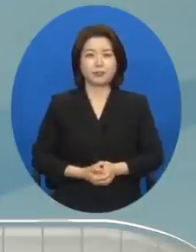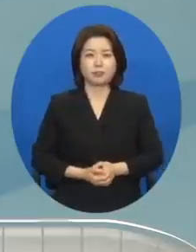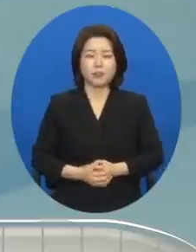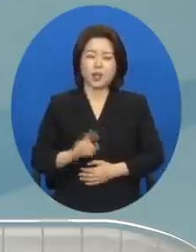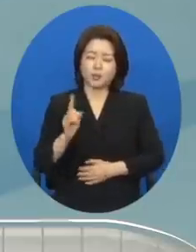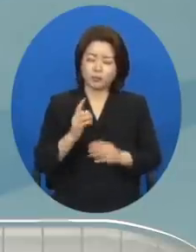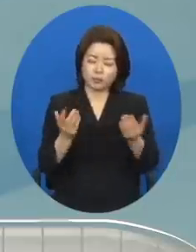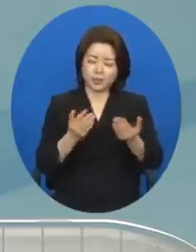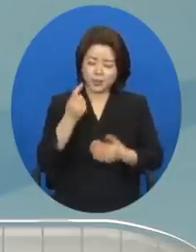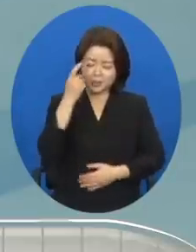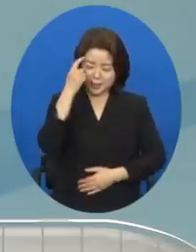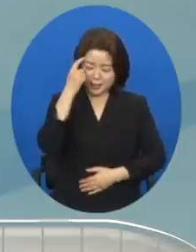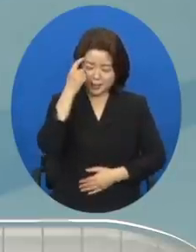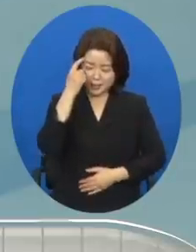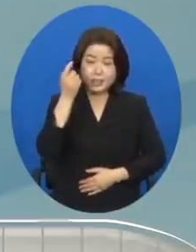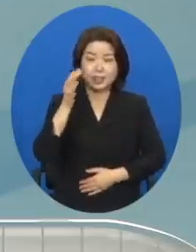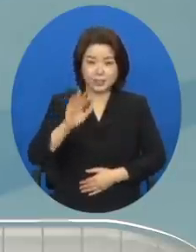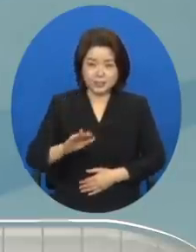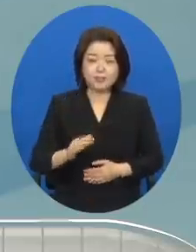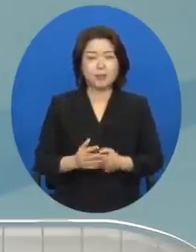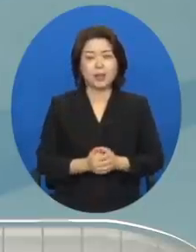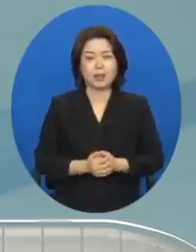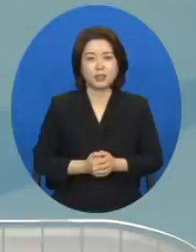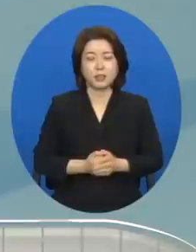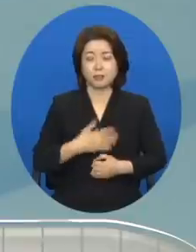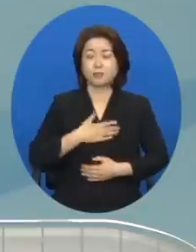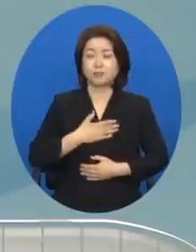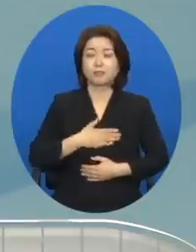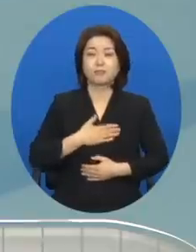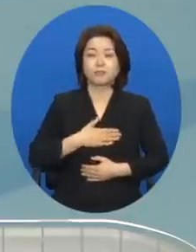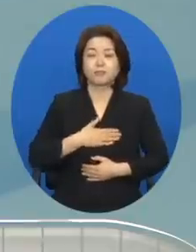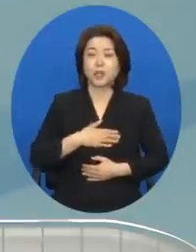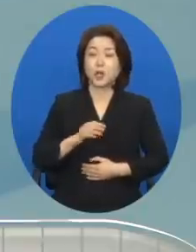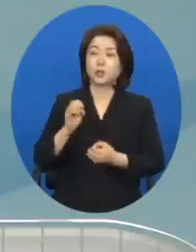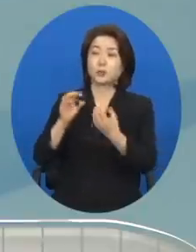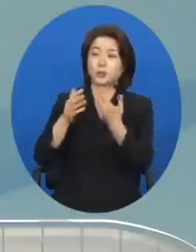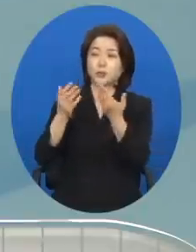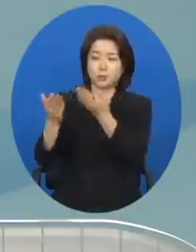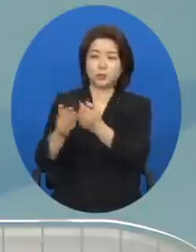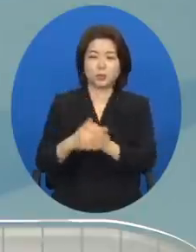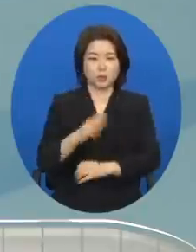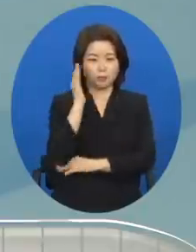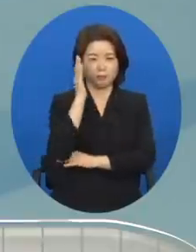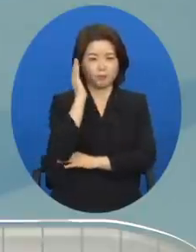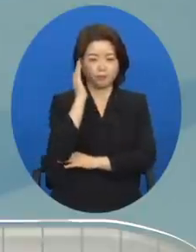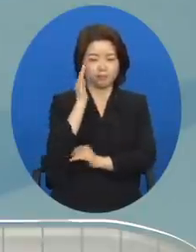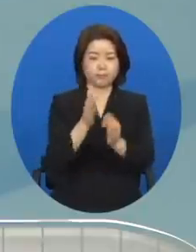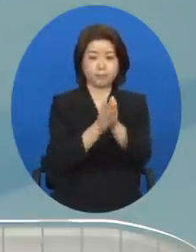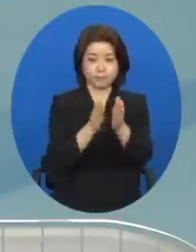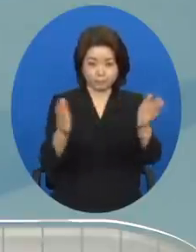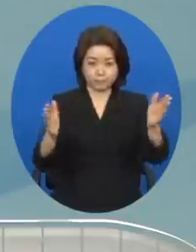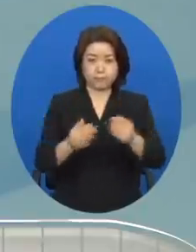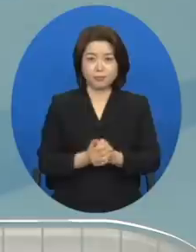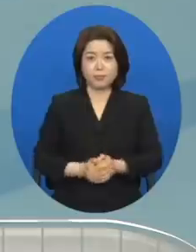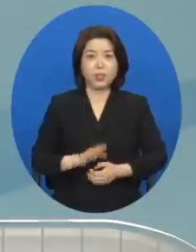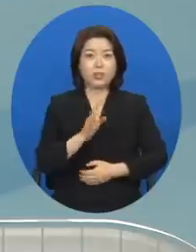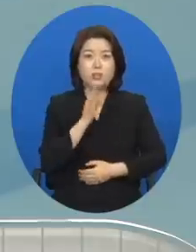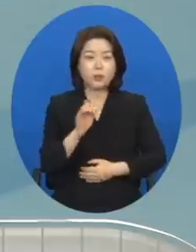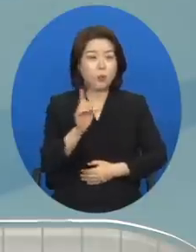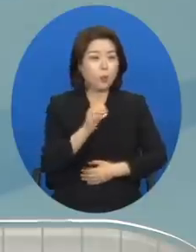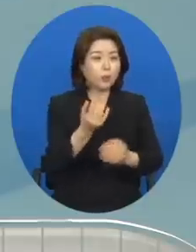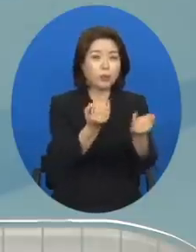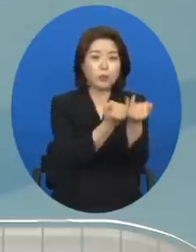무슨 일인가 싶은 생각이 들지만 그러겠다고 말씀을 드리고 설교를 시작을 했는데 정말 어느